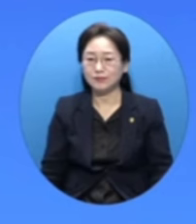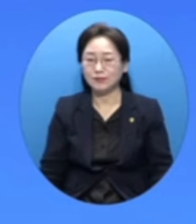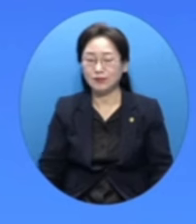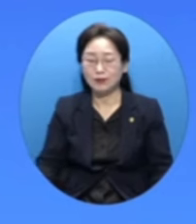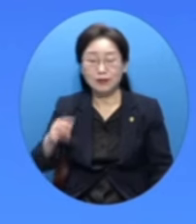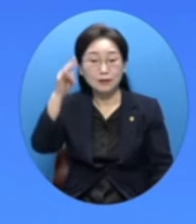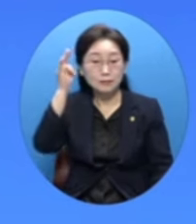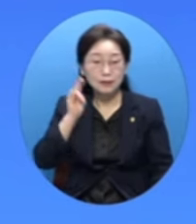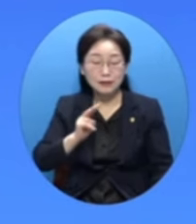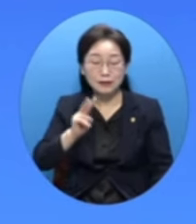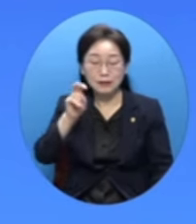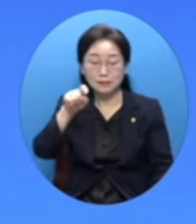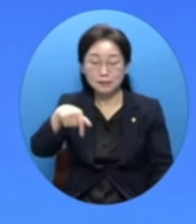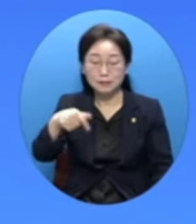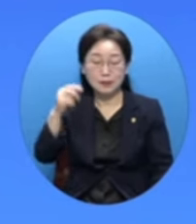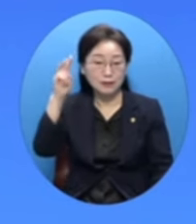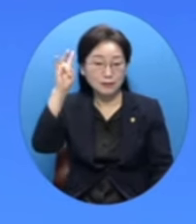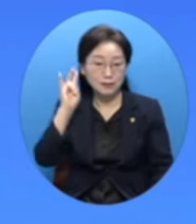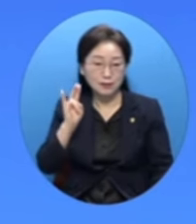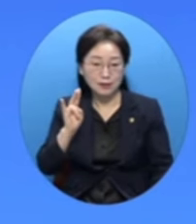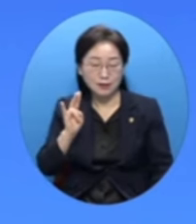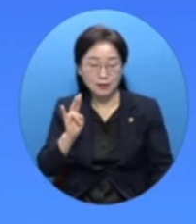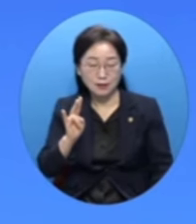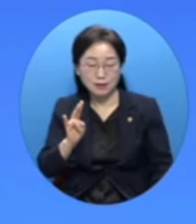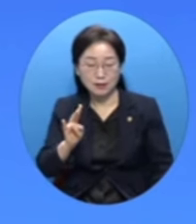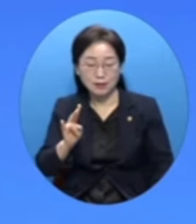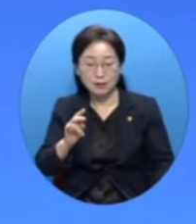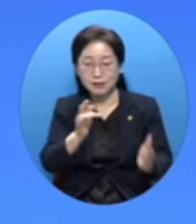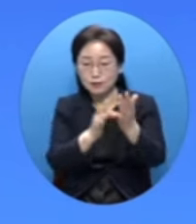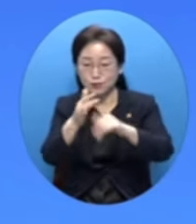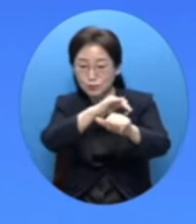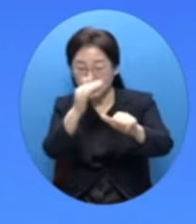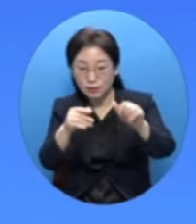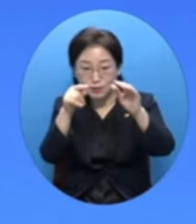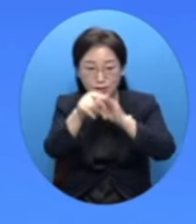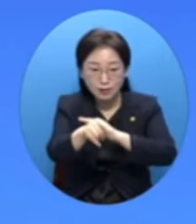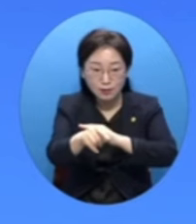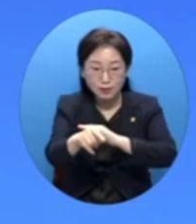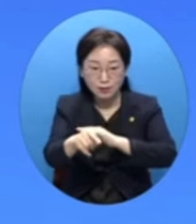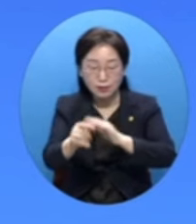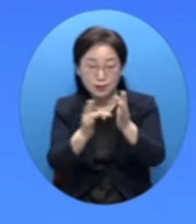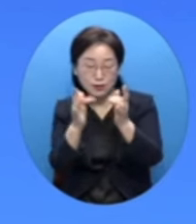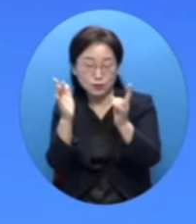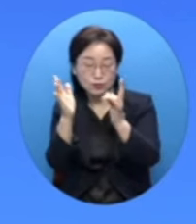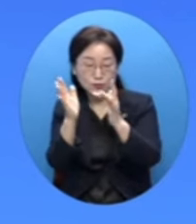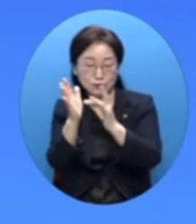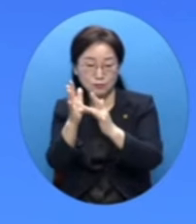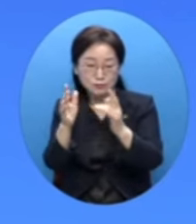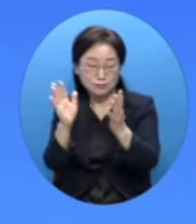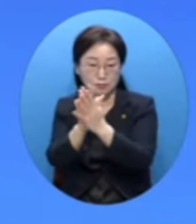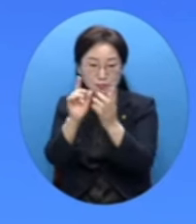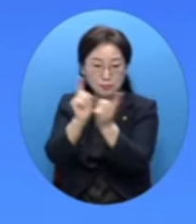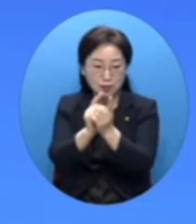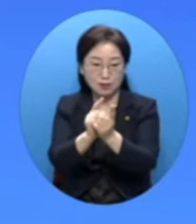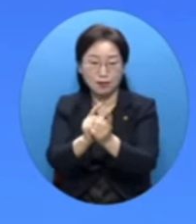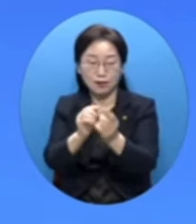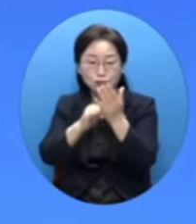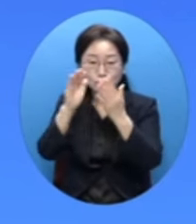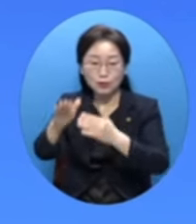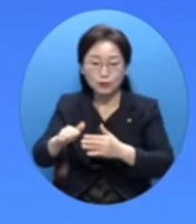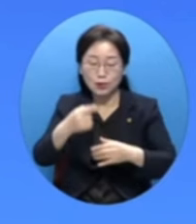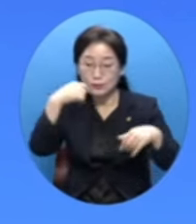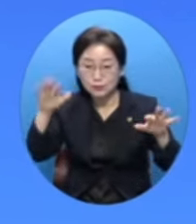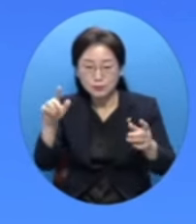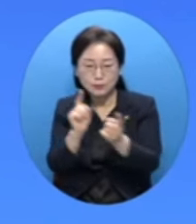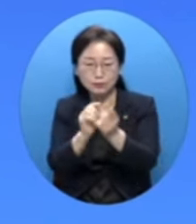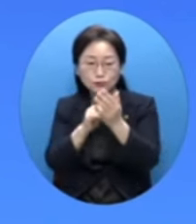막달라 마리아가 부활하신 예수를 만나고 와서 또 여인들이 천사를 만나고 와서 예수님 부활했다는 말씀을 전했지만은